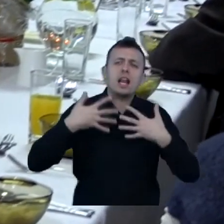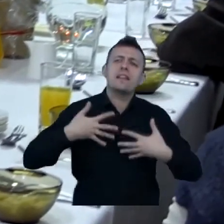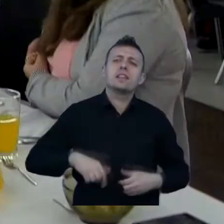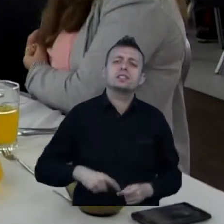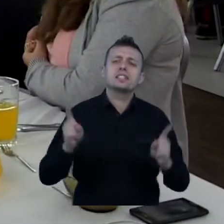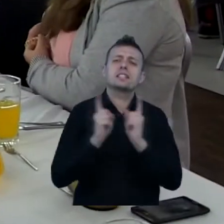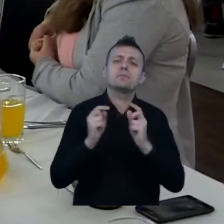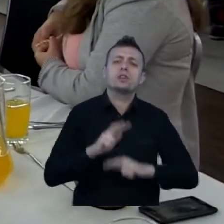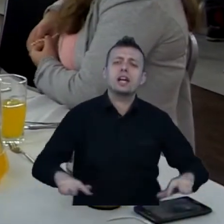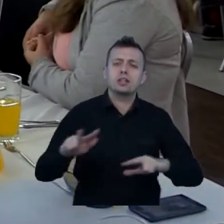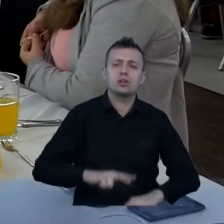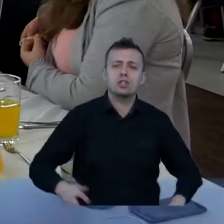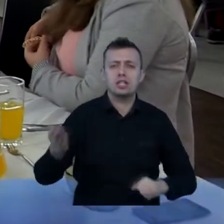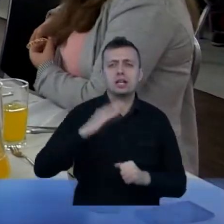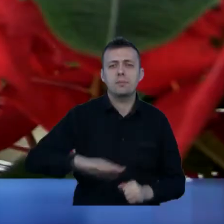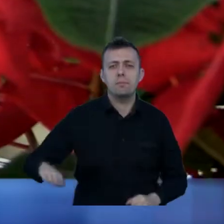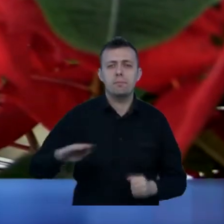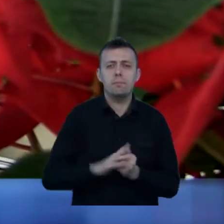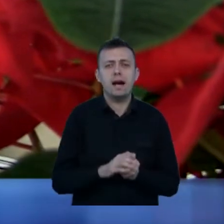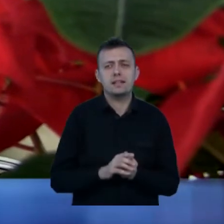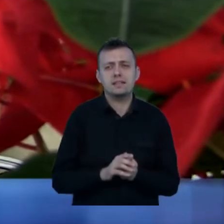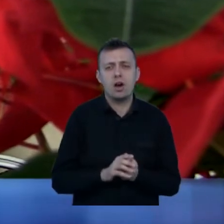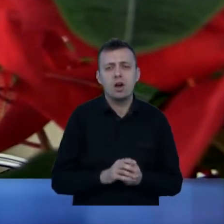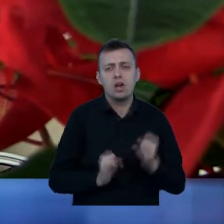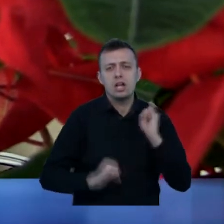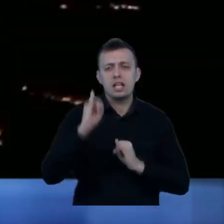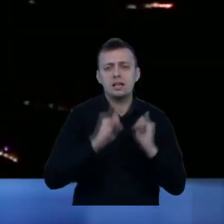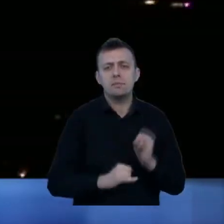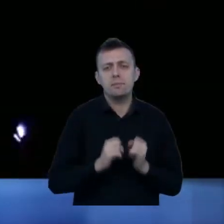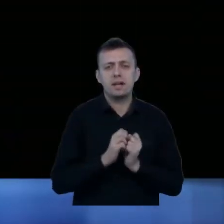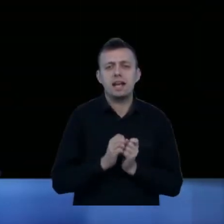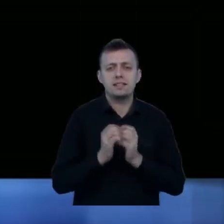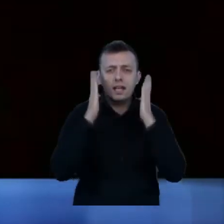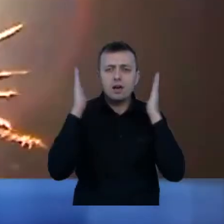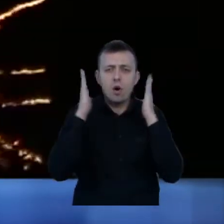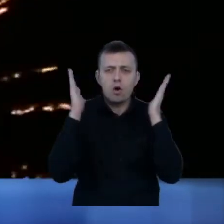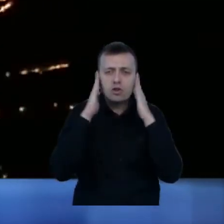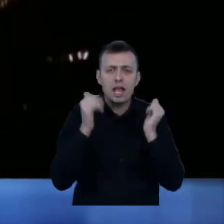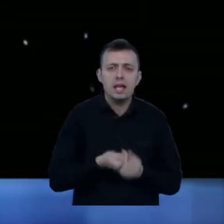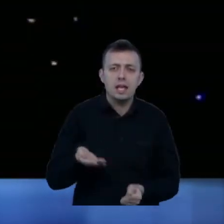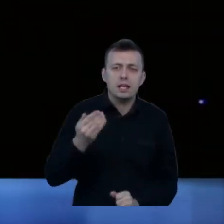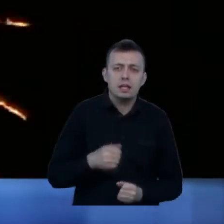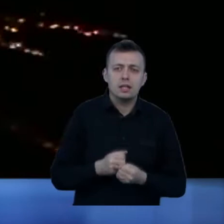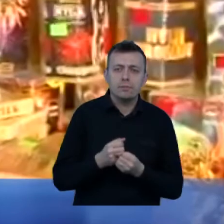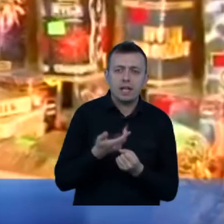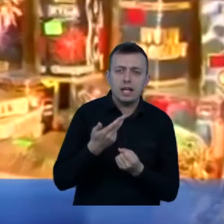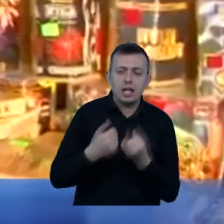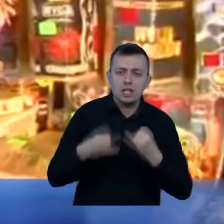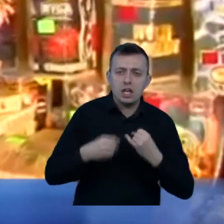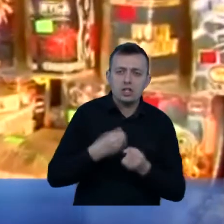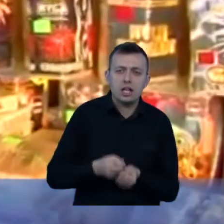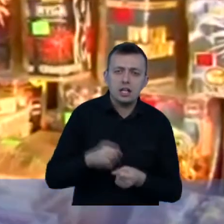Narodzenia, Sylwester i Nowy Rok to czas wyjątkowy. To czas radosnych spotkań rodzinnych oraz hucznych bali, których nieodłącznym elementem są pokazy sztucznych